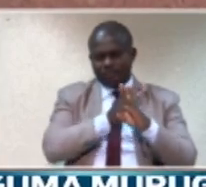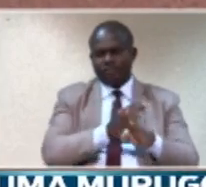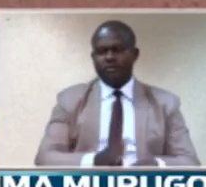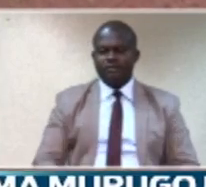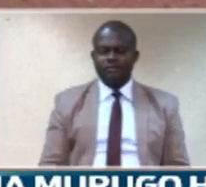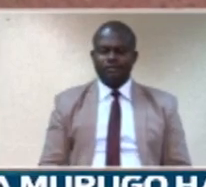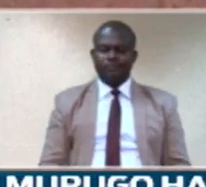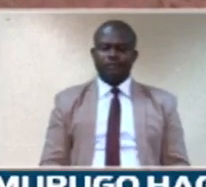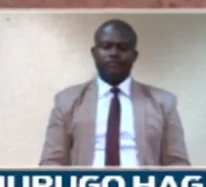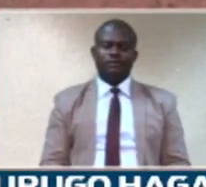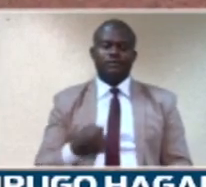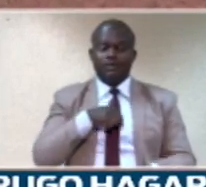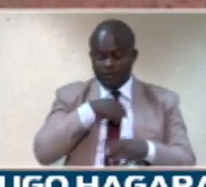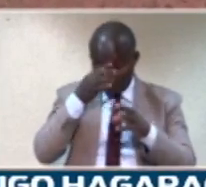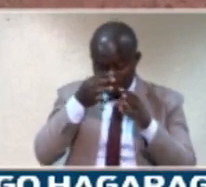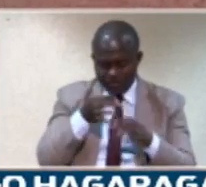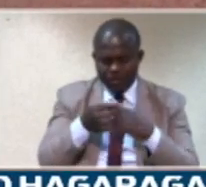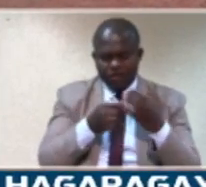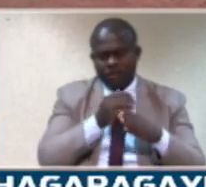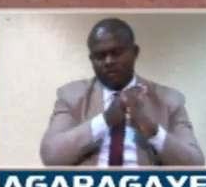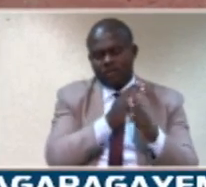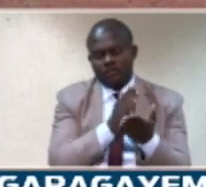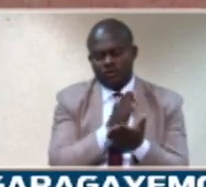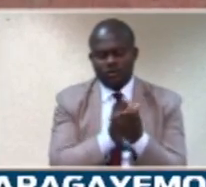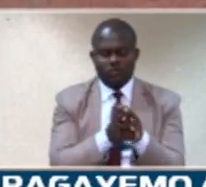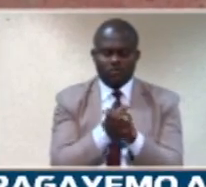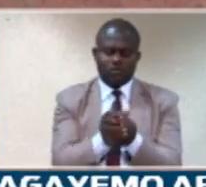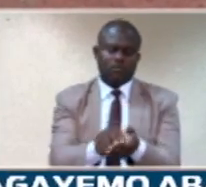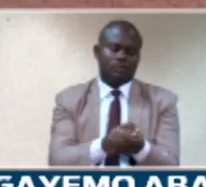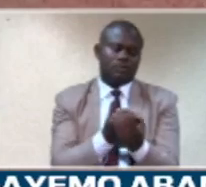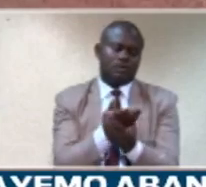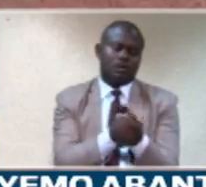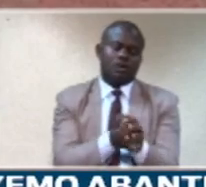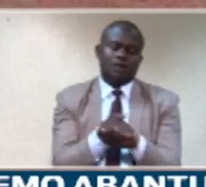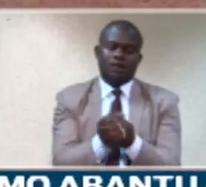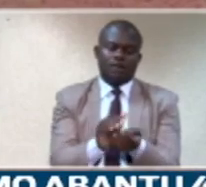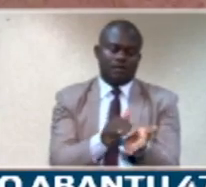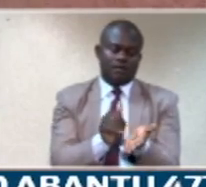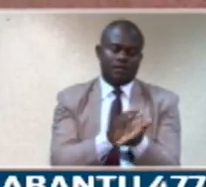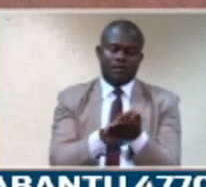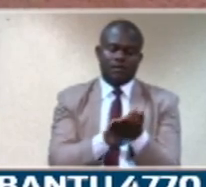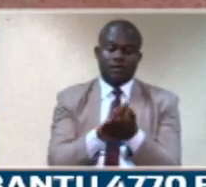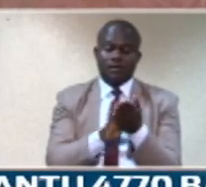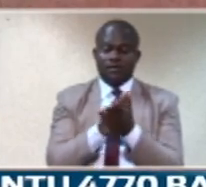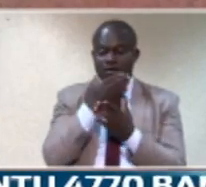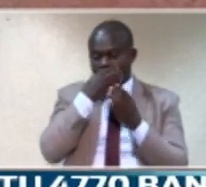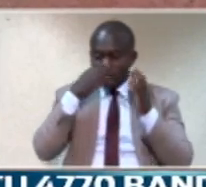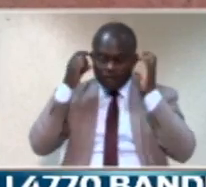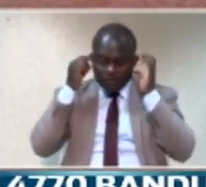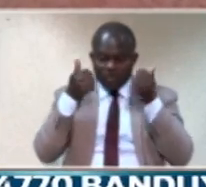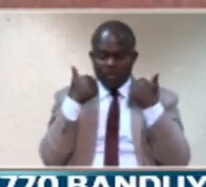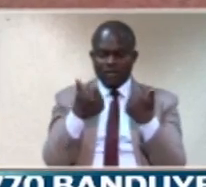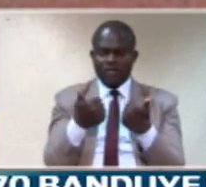Nafashe ingamba zo kugukomeza kwirinda nyine mu gukaraba amazi meza n'isabune no kwambara agapfukamunwa